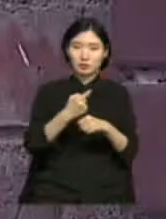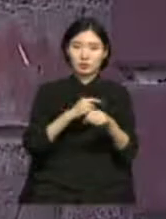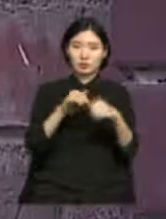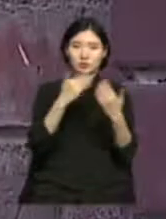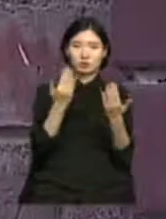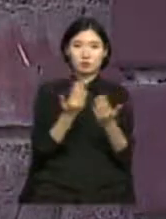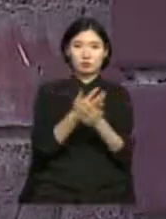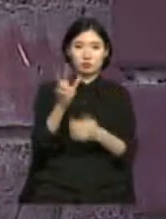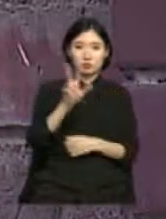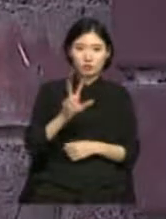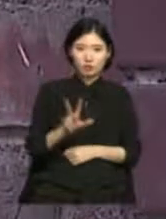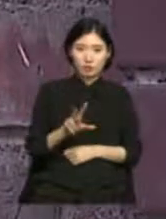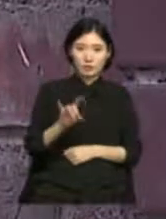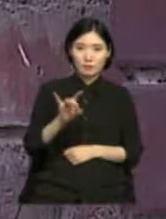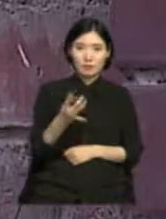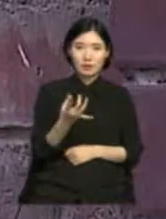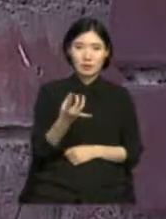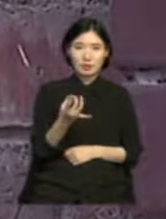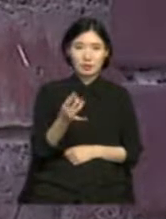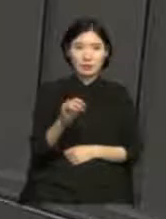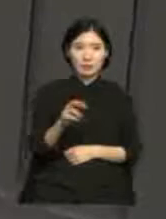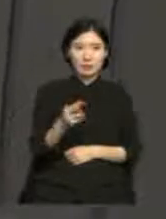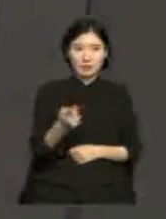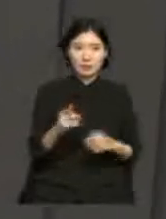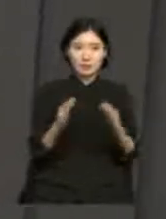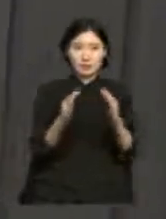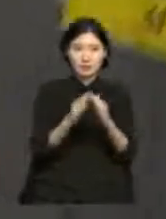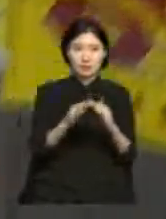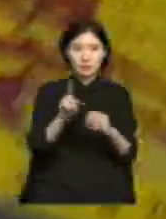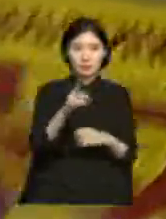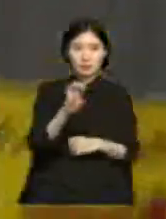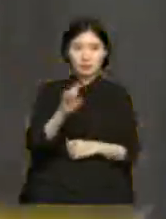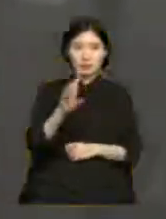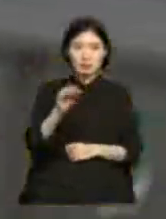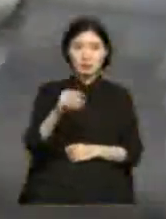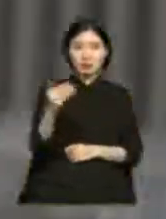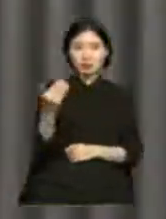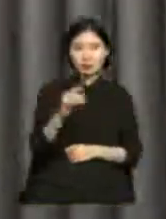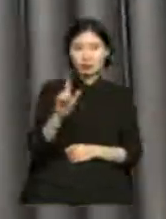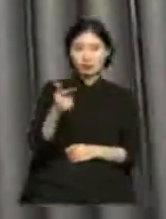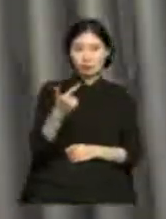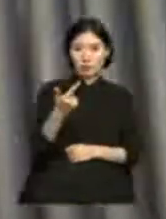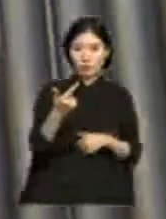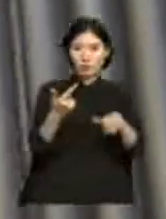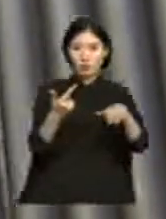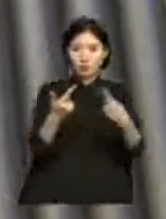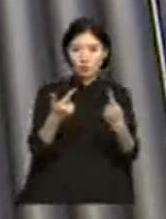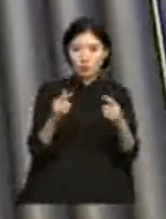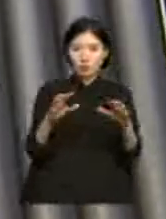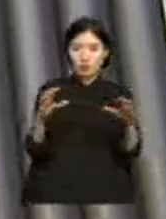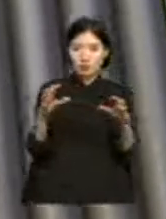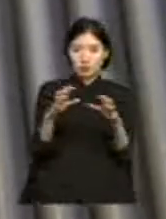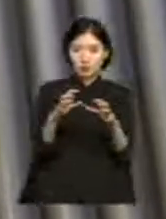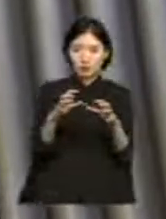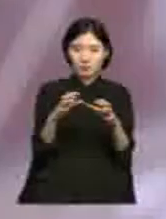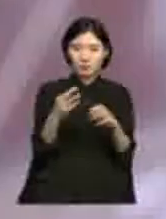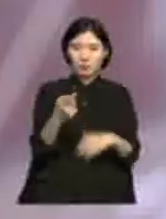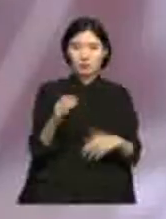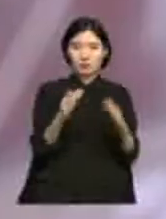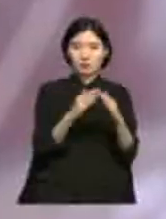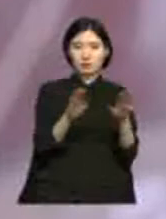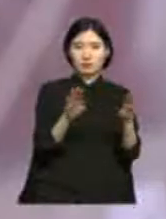전국의 빈집이 141만 9,600호에 육박하는 것으로 집계됐습니다. 이번에 집계된 빈집은